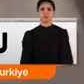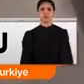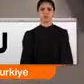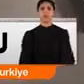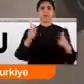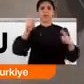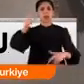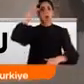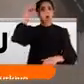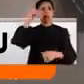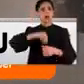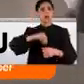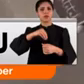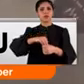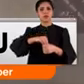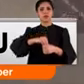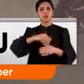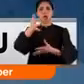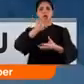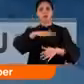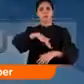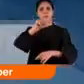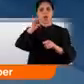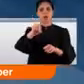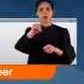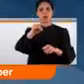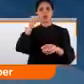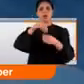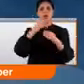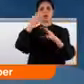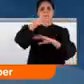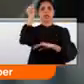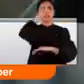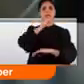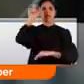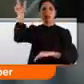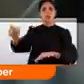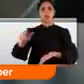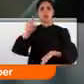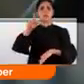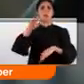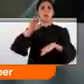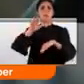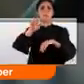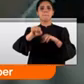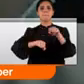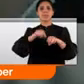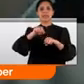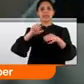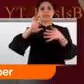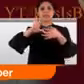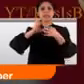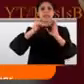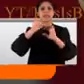Yer Amerika'nın Los Angeles kentindeki bir alışveriş merkezi. İçeri giren saldırgan elindeki bisiklet kilidiyle önüne çıkan herkese vurmaya